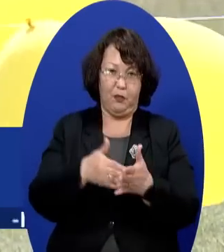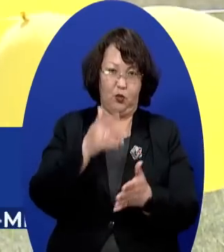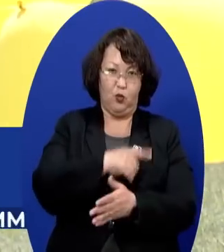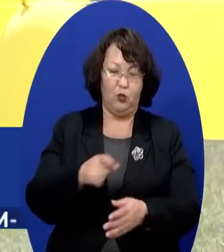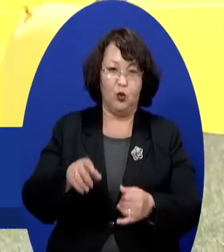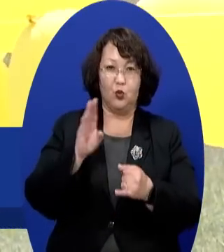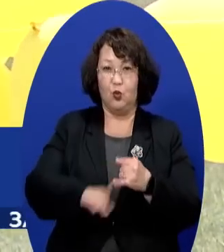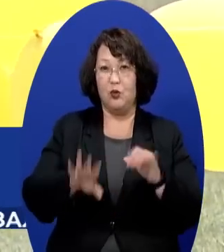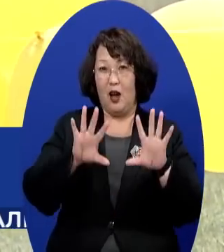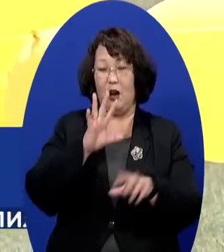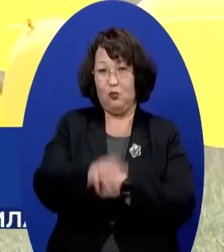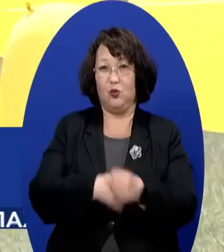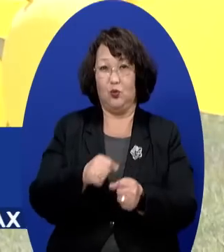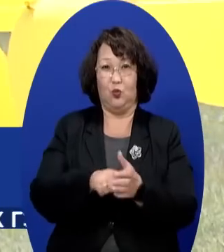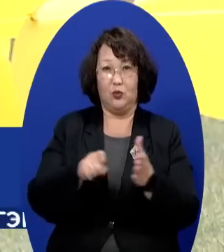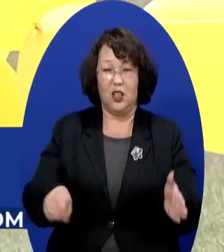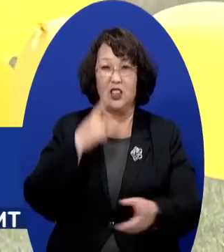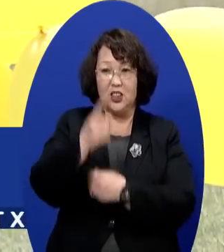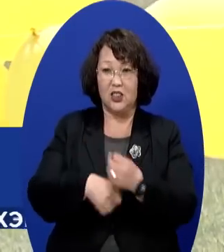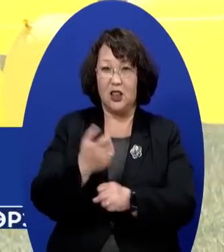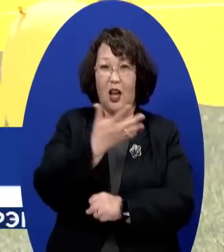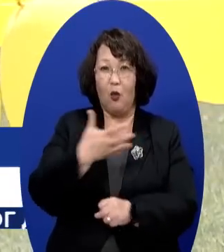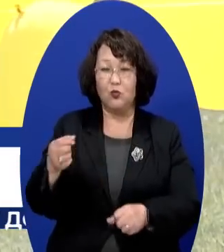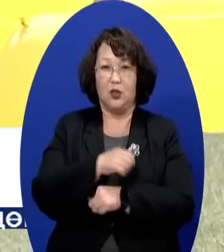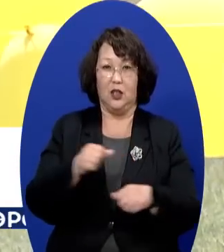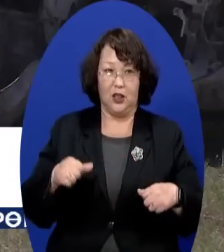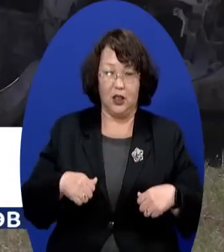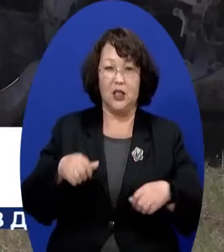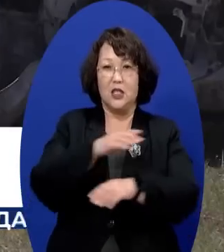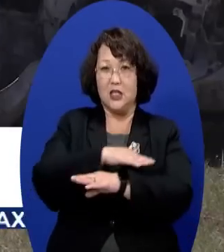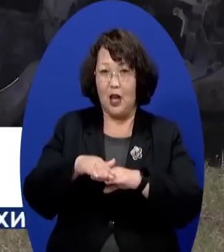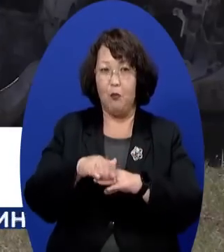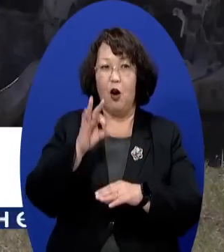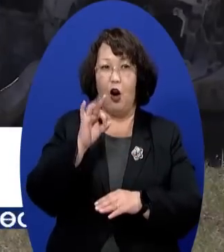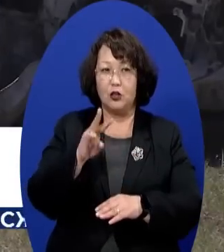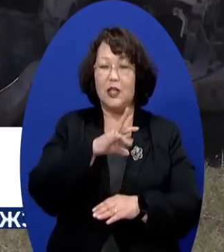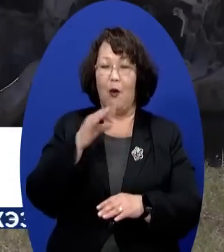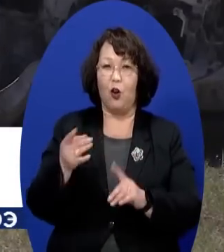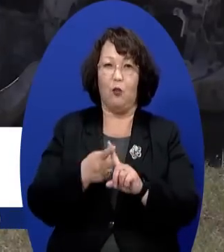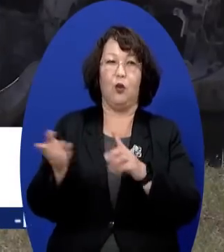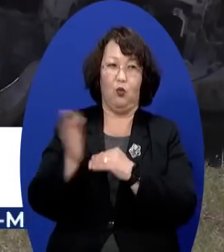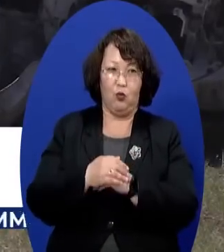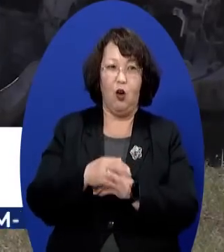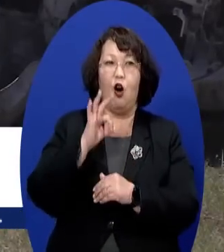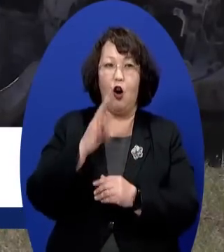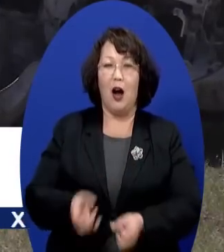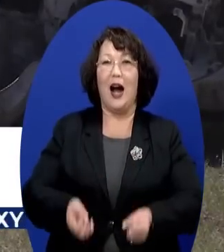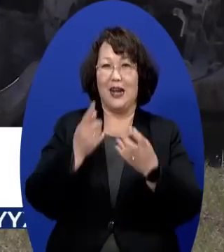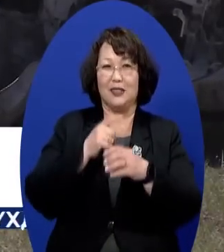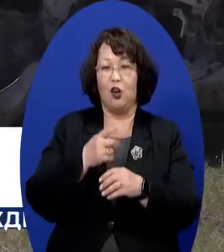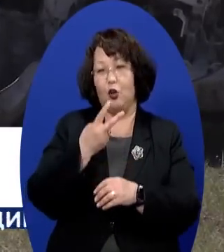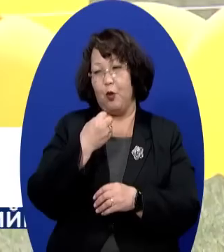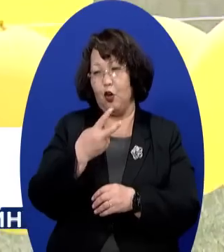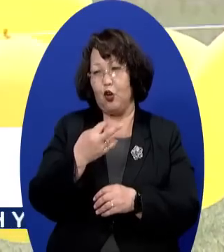10 жилийн хугацаанд бид жилд 500 иргэний зам тээврийн ослоор алддаг. Энэ жил он гарснаас хойш 208-наас эрсдсэн